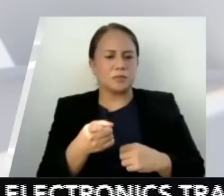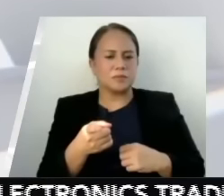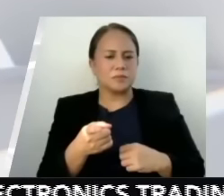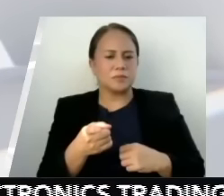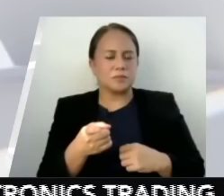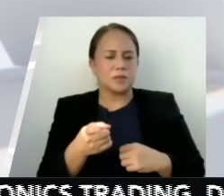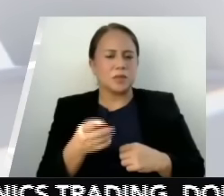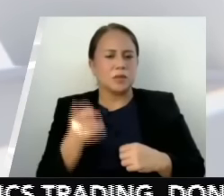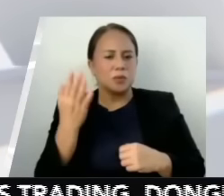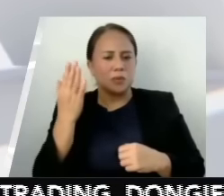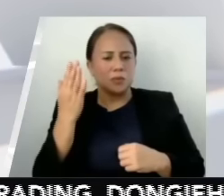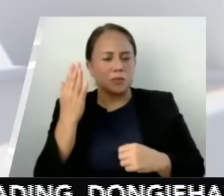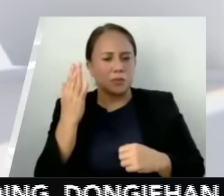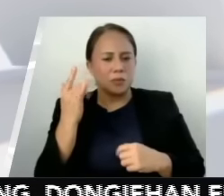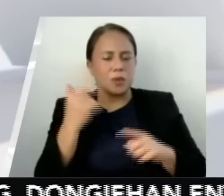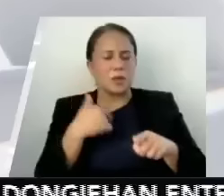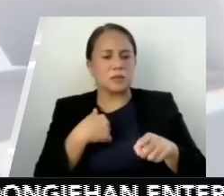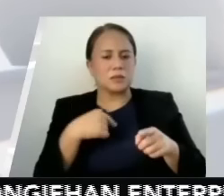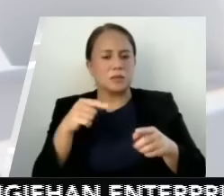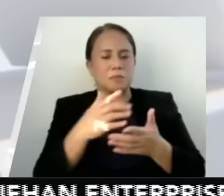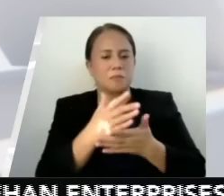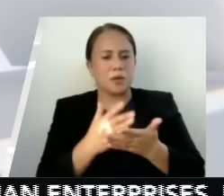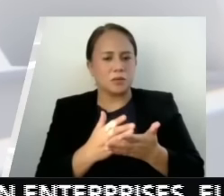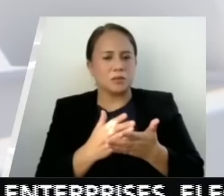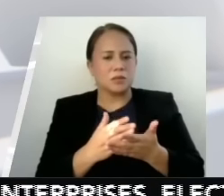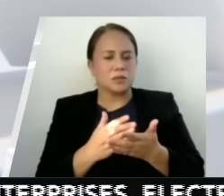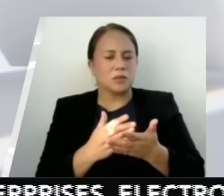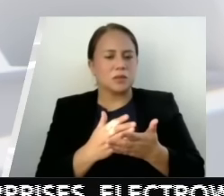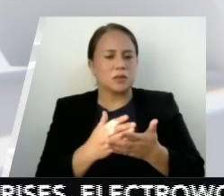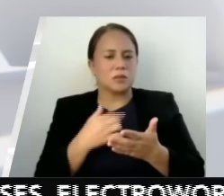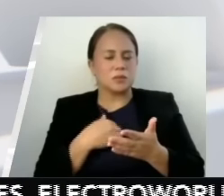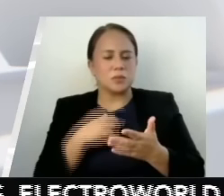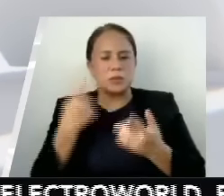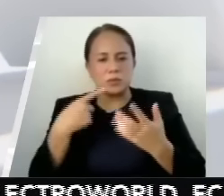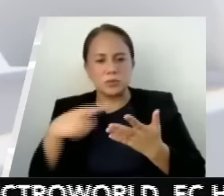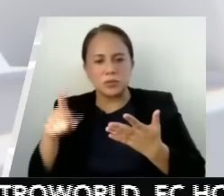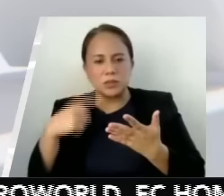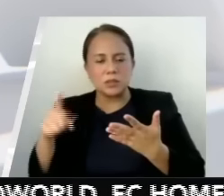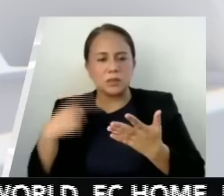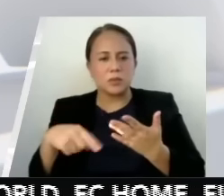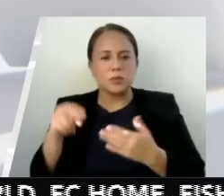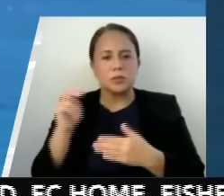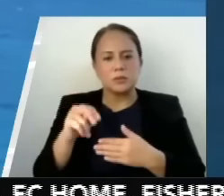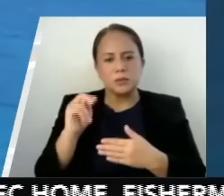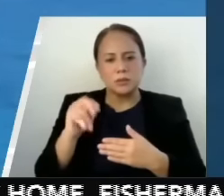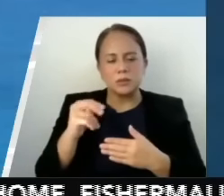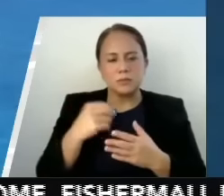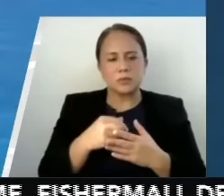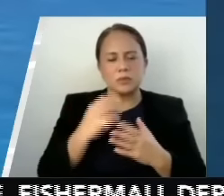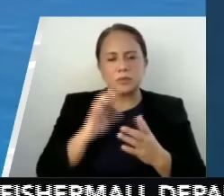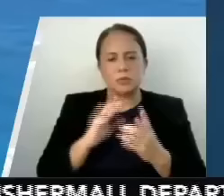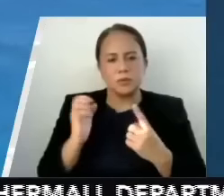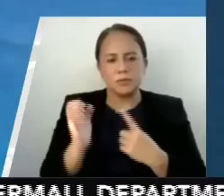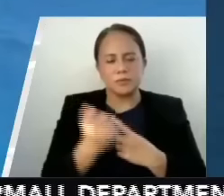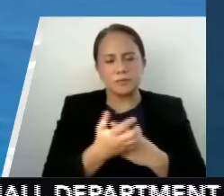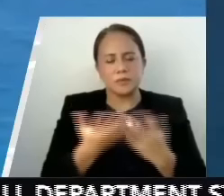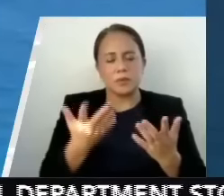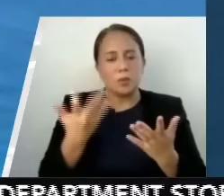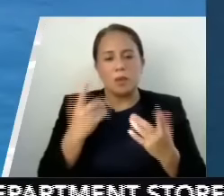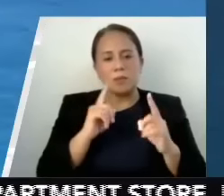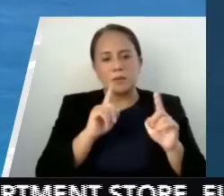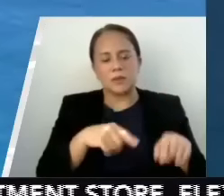danger. Na ito ay part ng ninanavigate natin that we have to, it's a new environment now. Wala pang bagong pahayag ang China